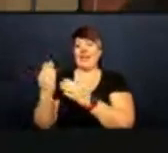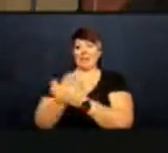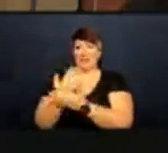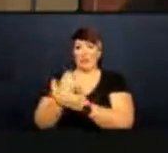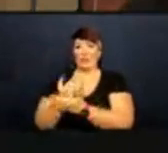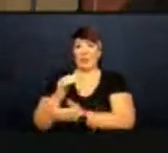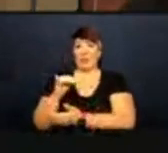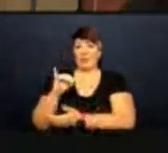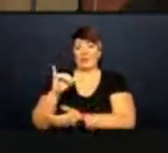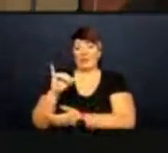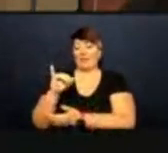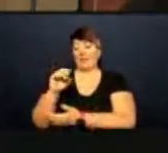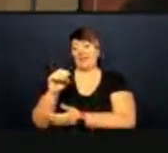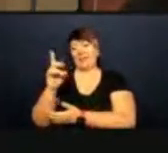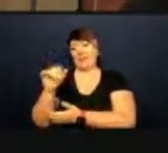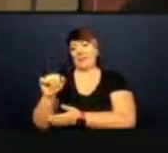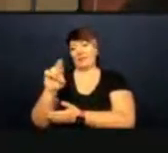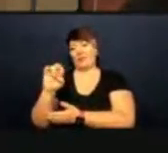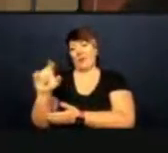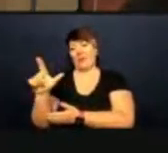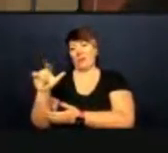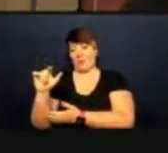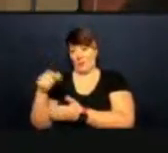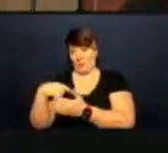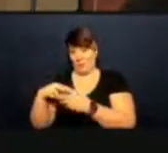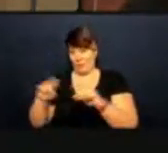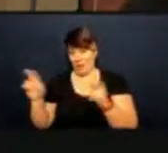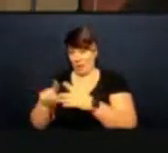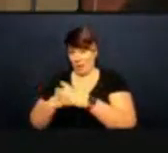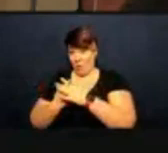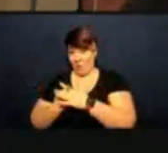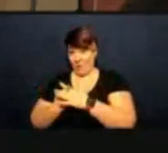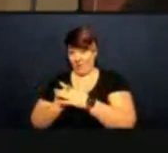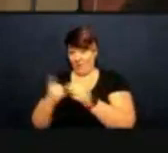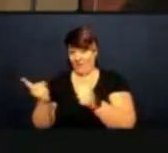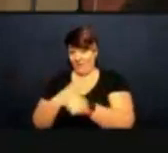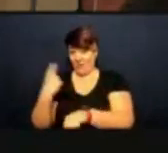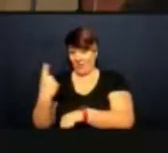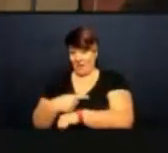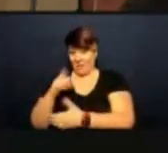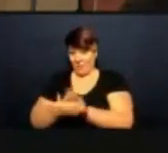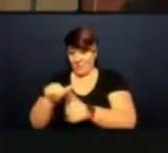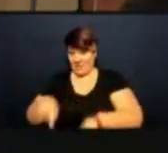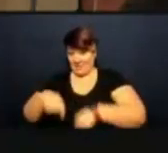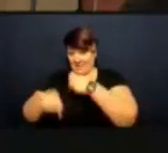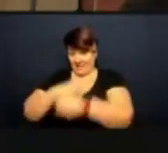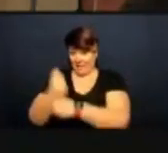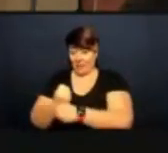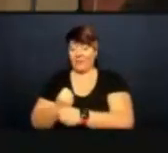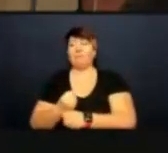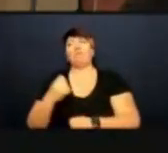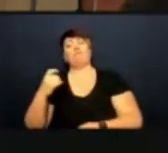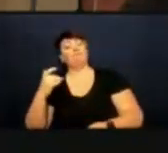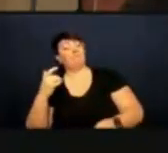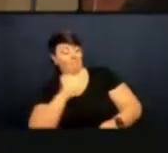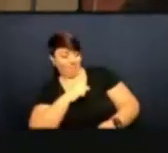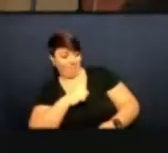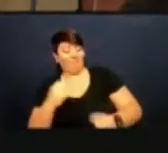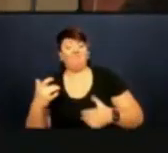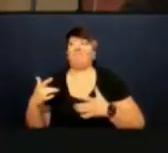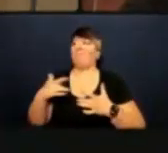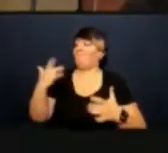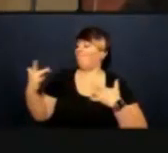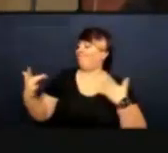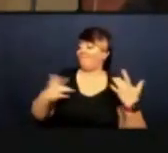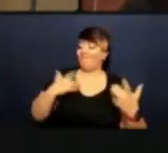majengo mapya au kufanya matengenezo kwa majengo yaliyopo, ni swala muhimu sana.